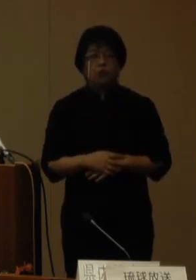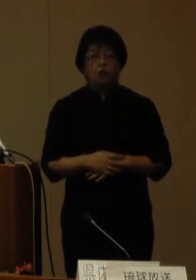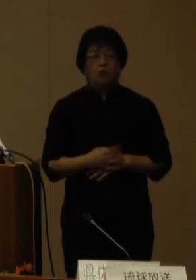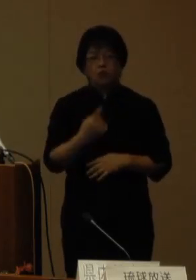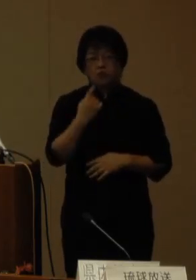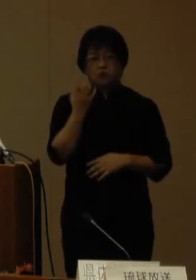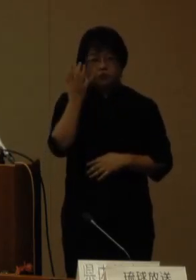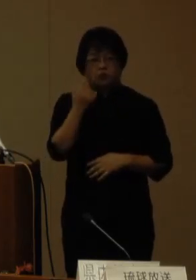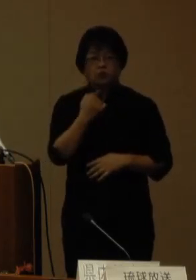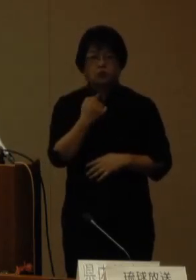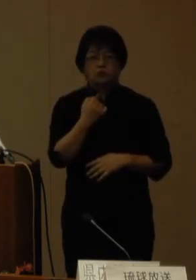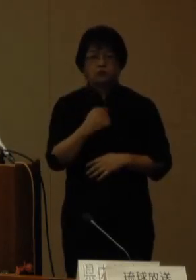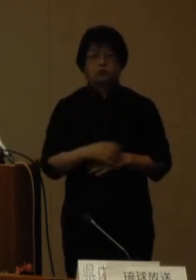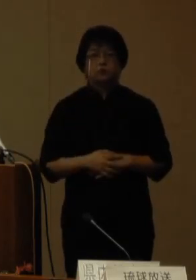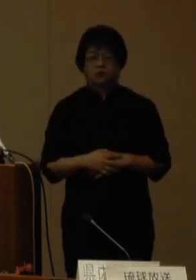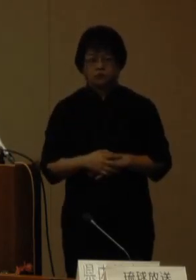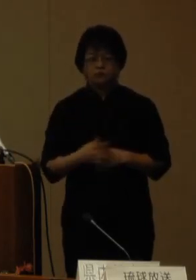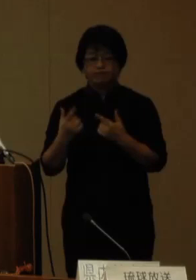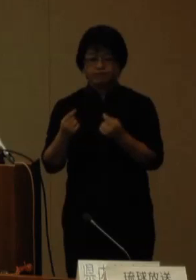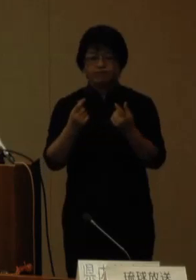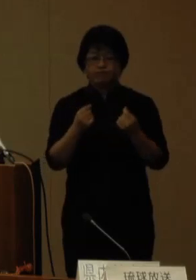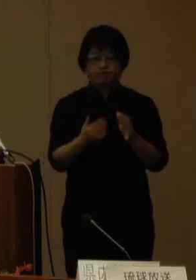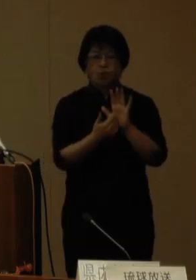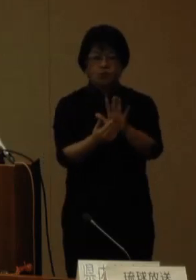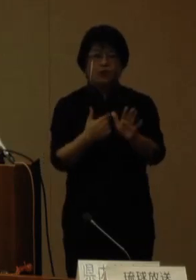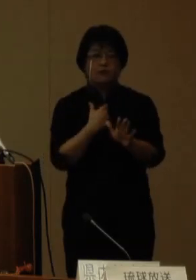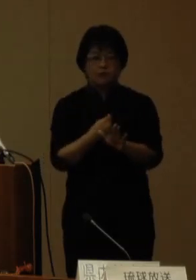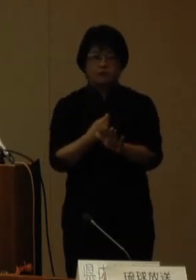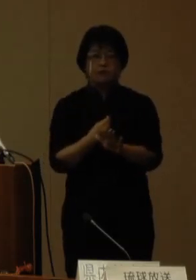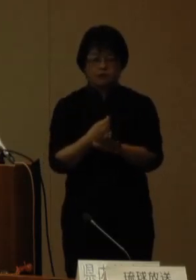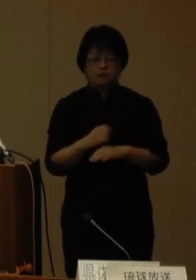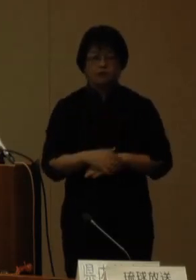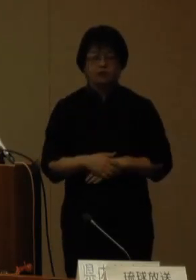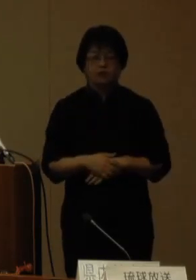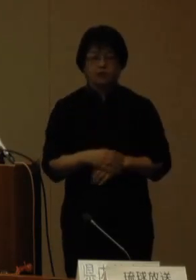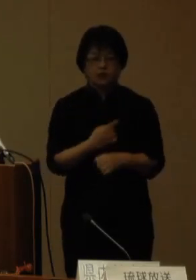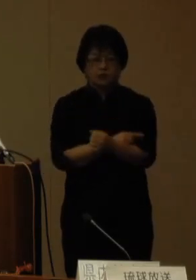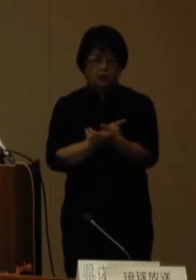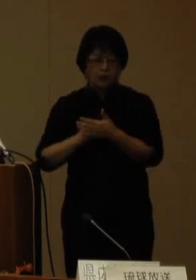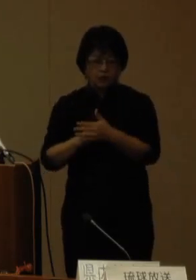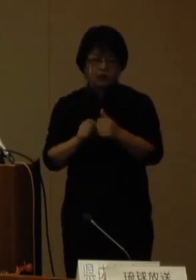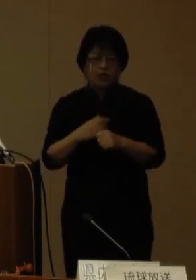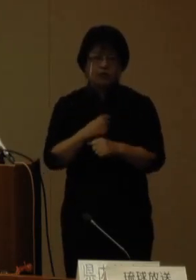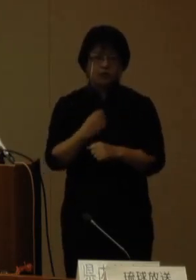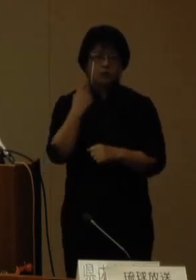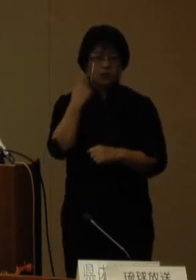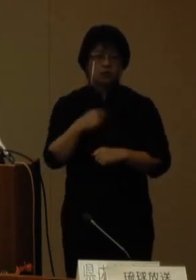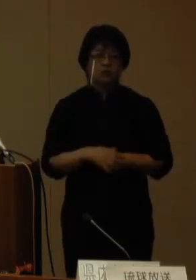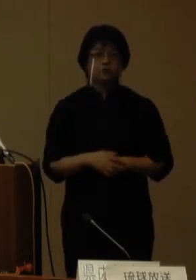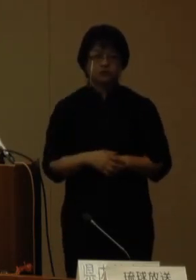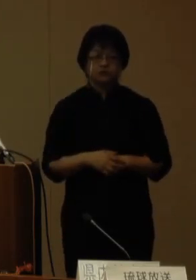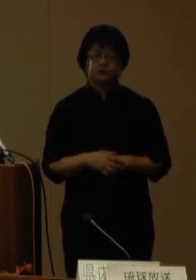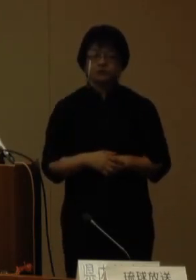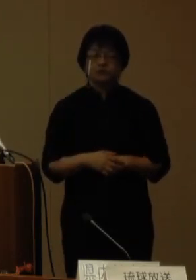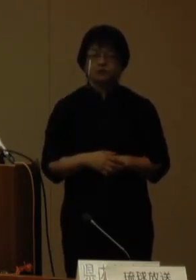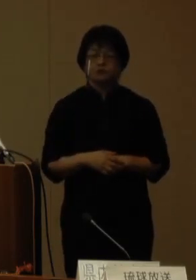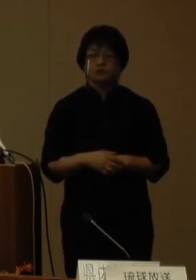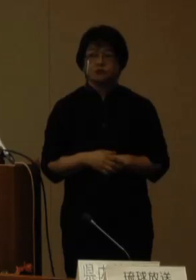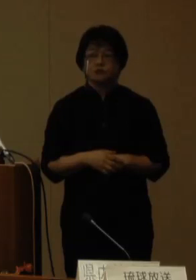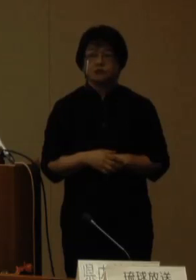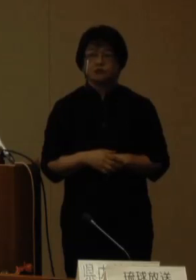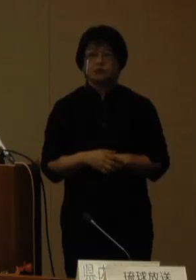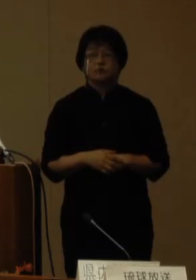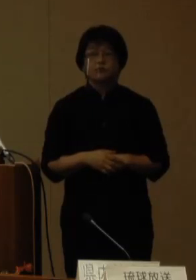考えているというか、しっかり抑えていきたいということに本当に力を注いでいきたいんですね。それを